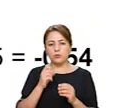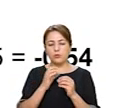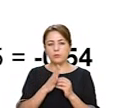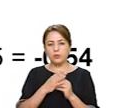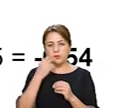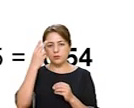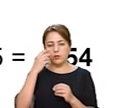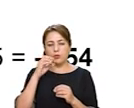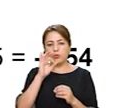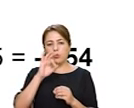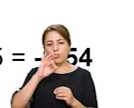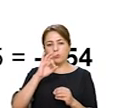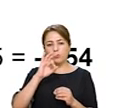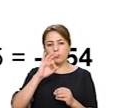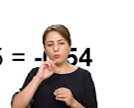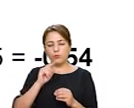kvadrati